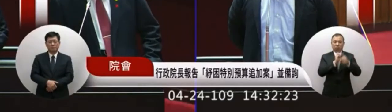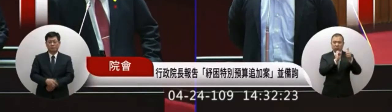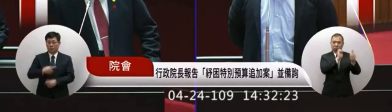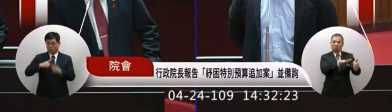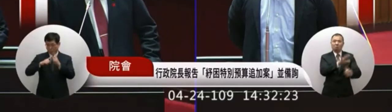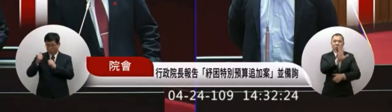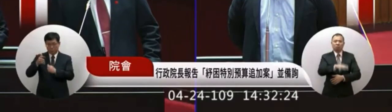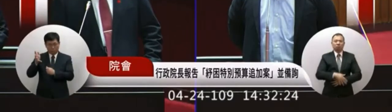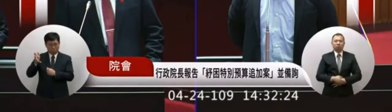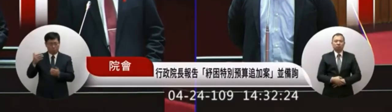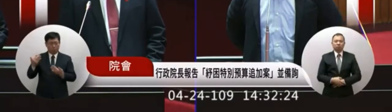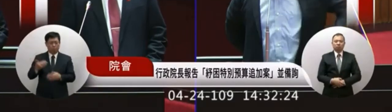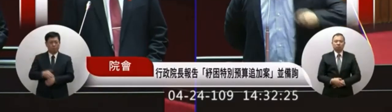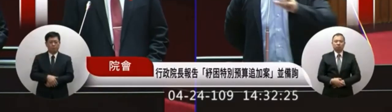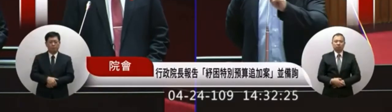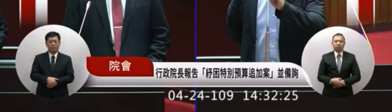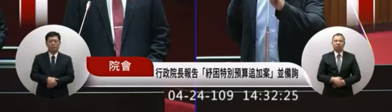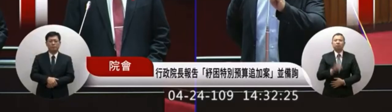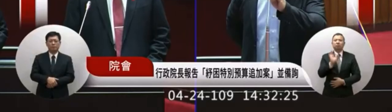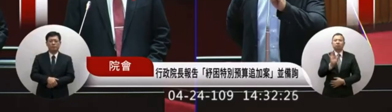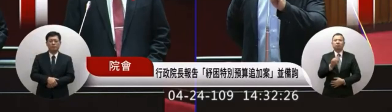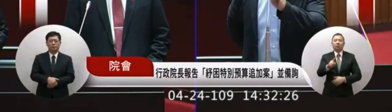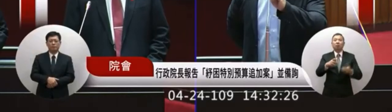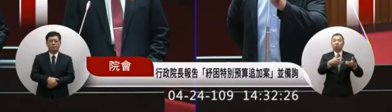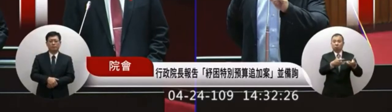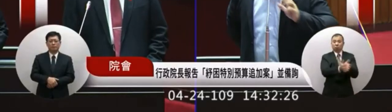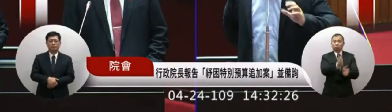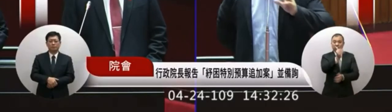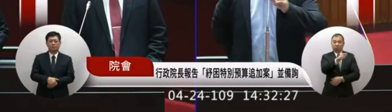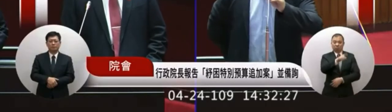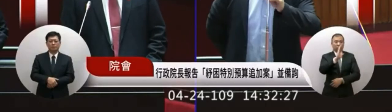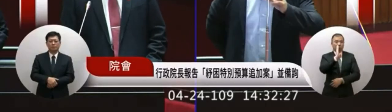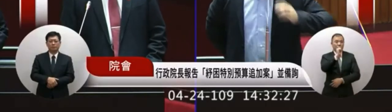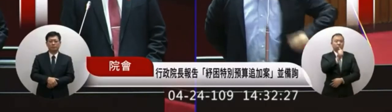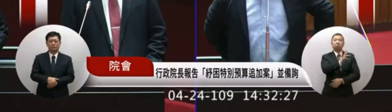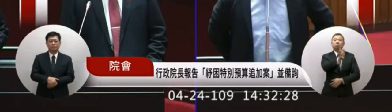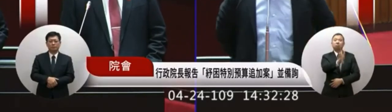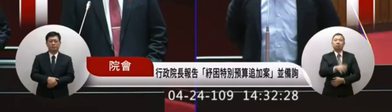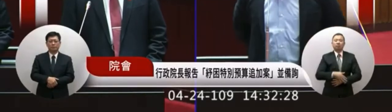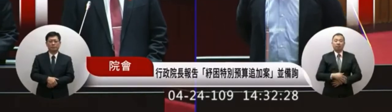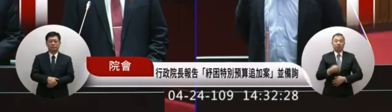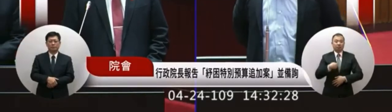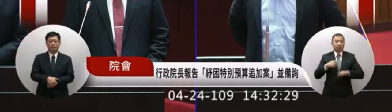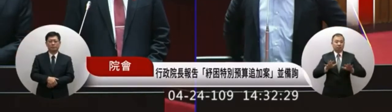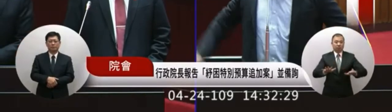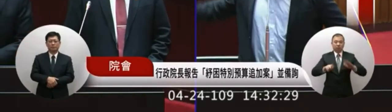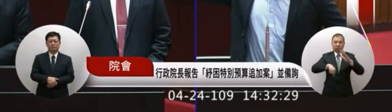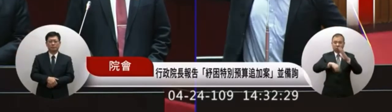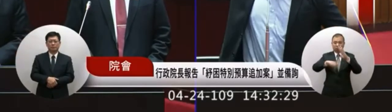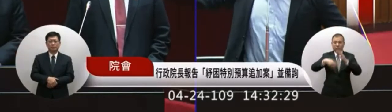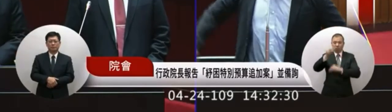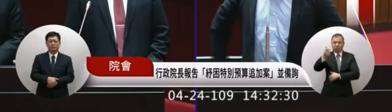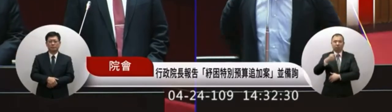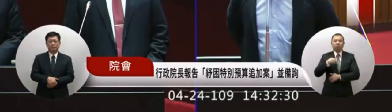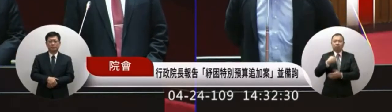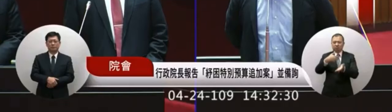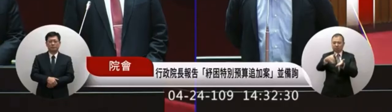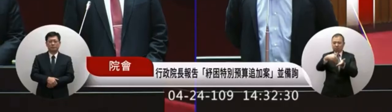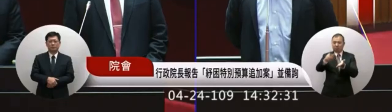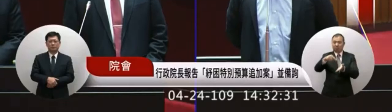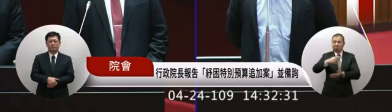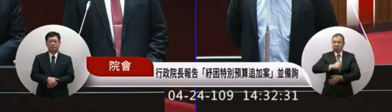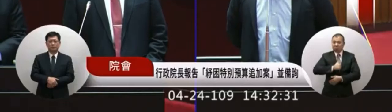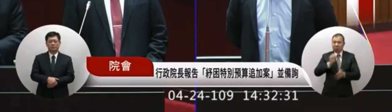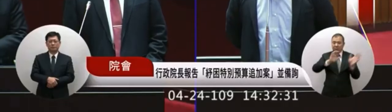我等下我来了解一下。 好，啊，可能保留你再去了解一下。 好。 好，啊，我即摆要甲院长报告，就是讲，请这状况